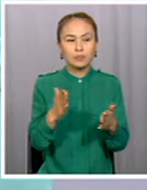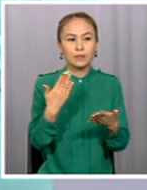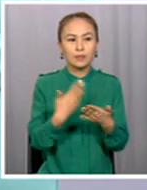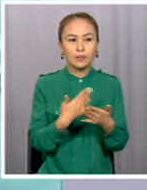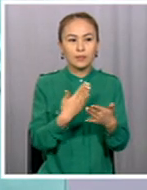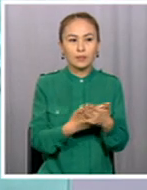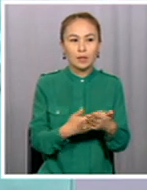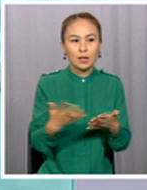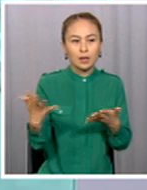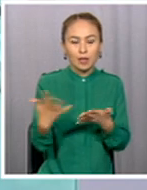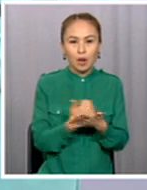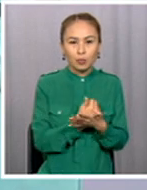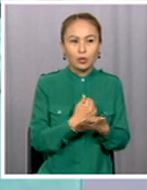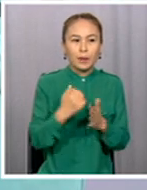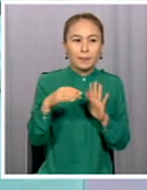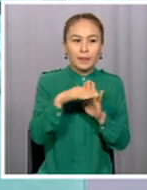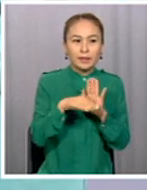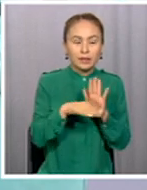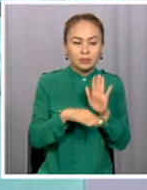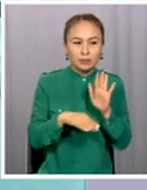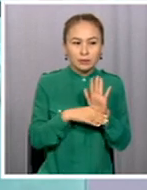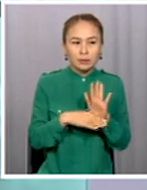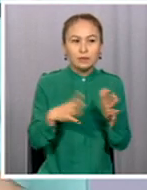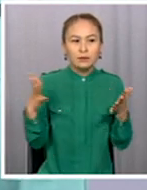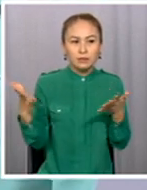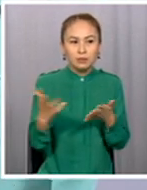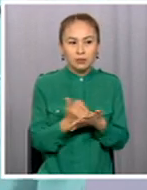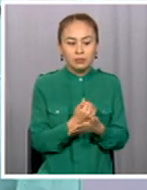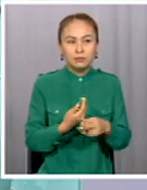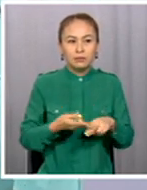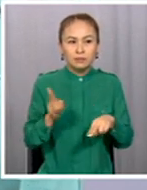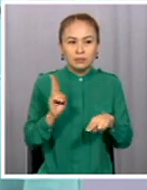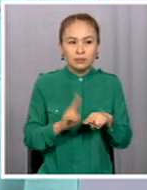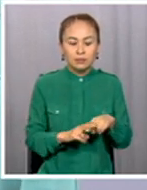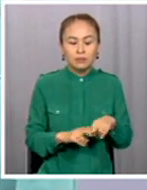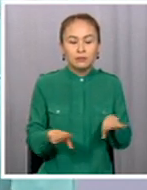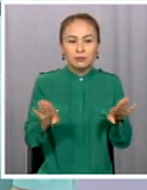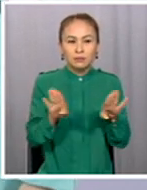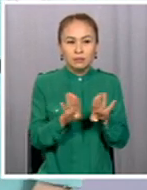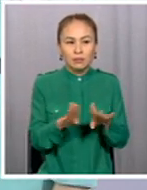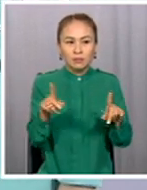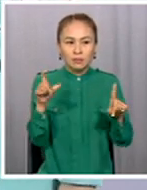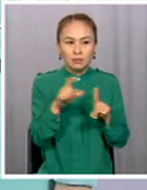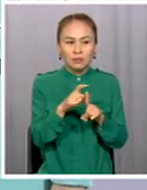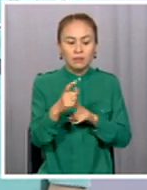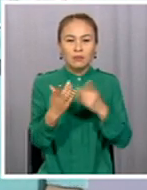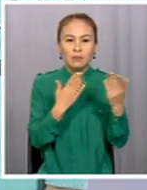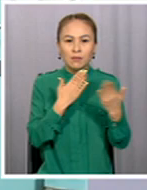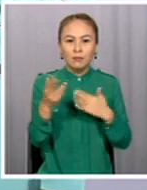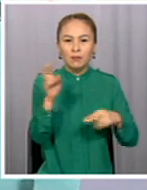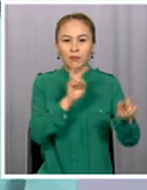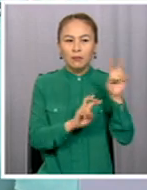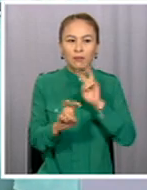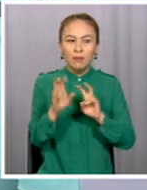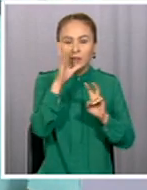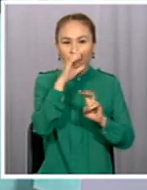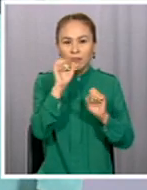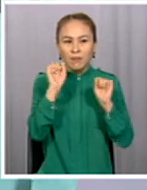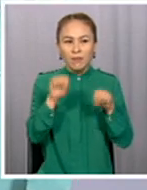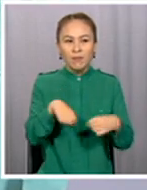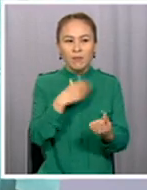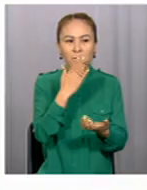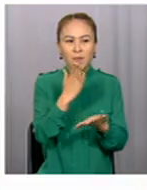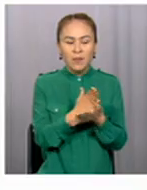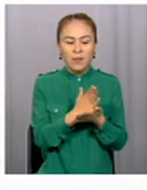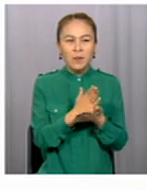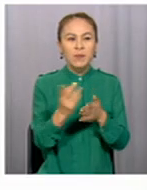бірінші табу батырмасы. Бұл табу батырмасы мәтін арасындағы сөзді іздеуге мүмкіндік береді.